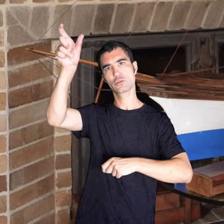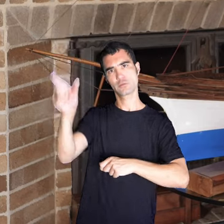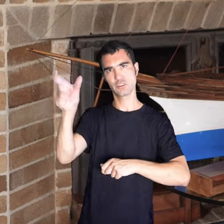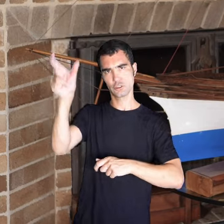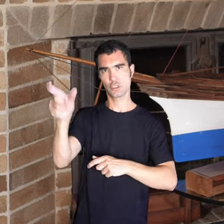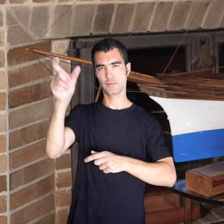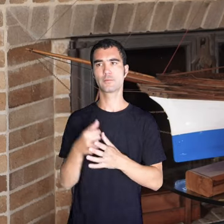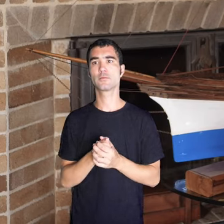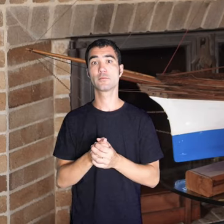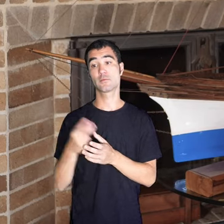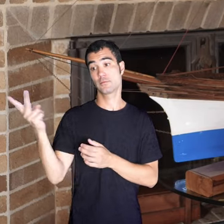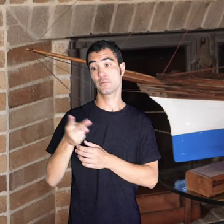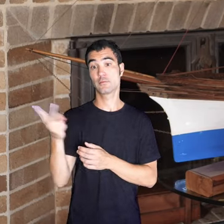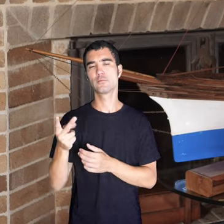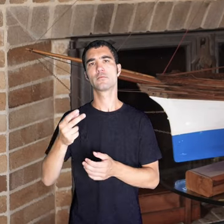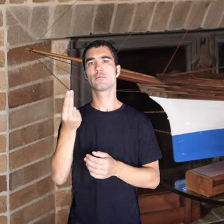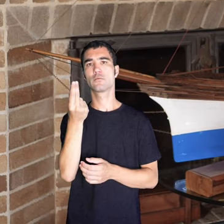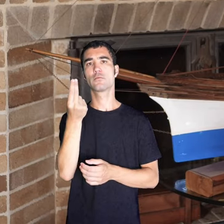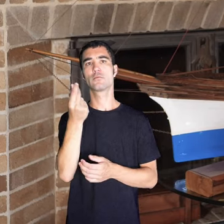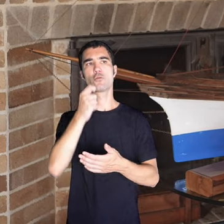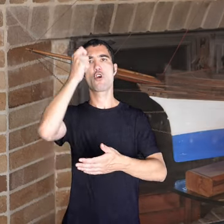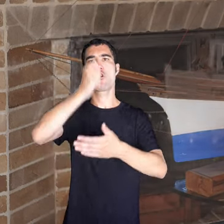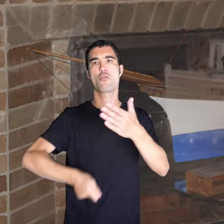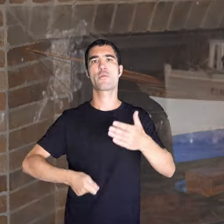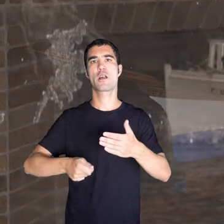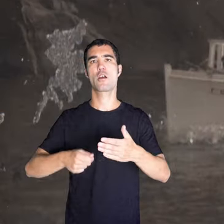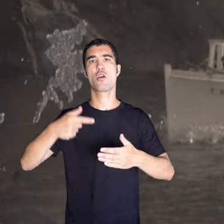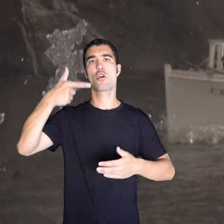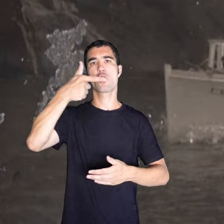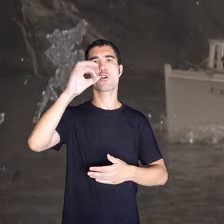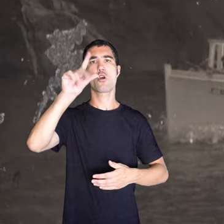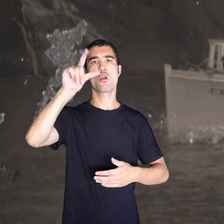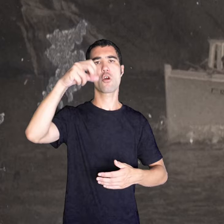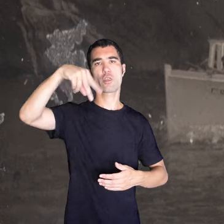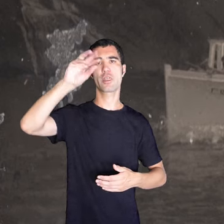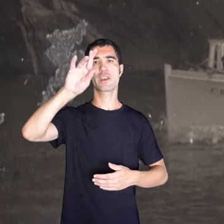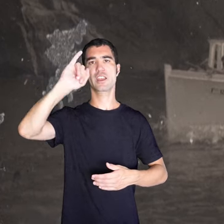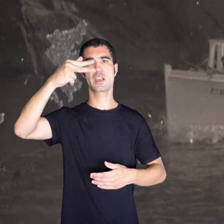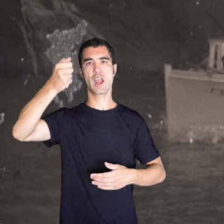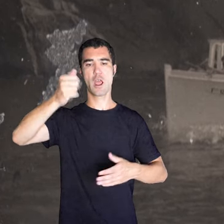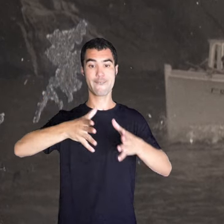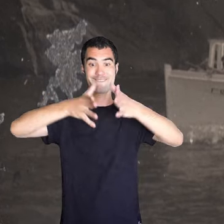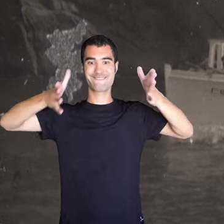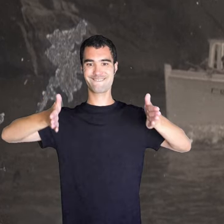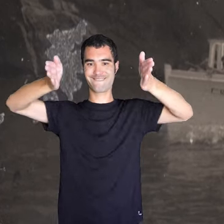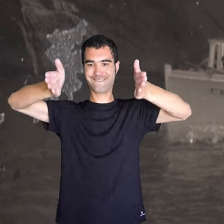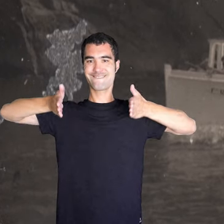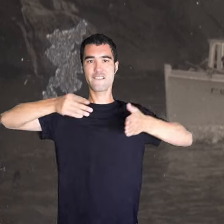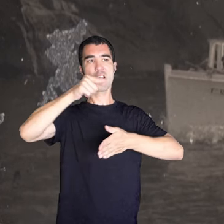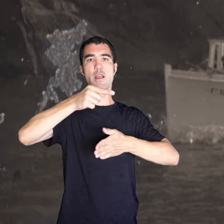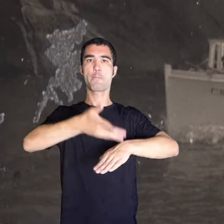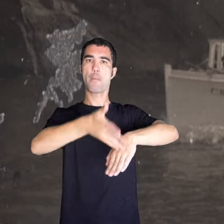persona, va comprar una golondrina que varen dur des de Palma.